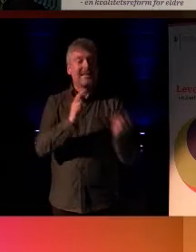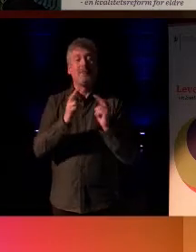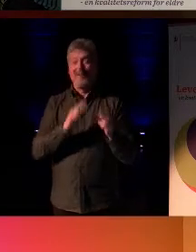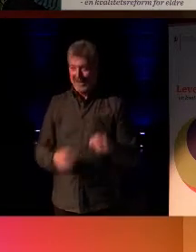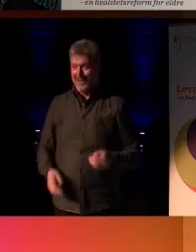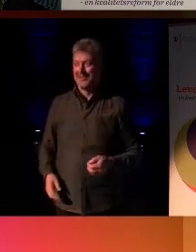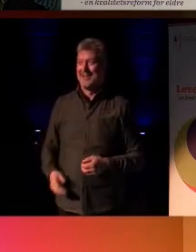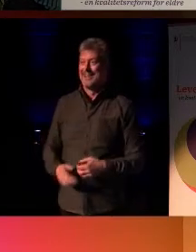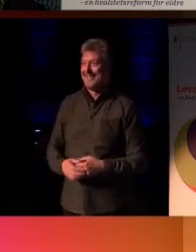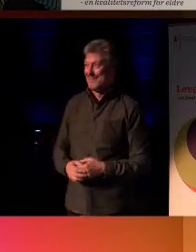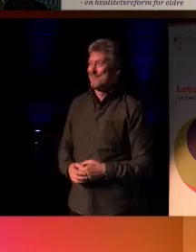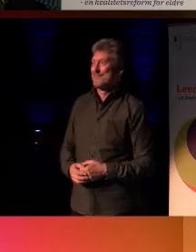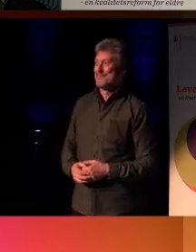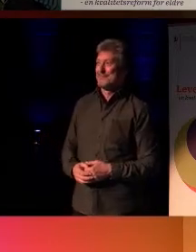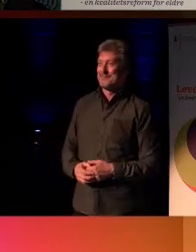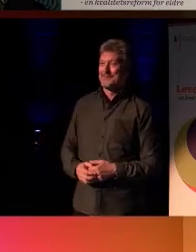hverandre.